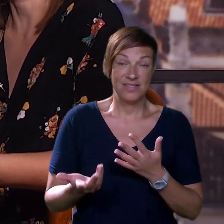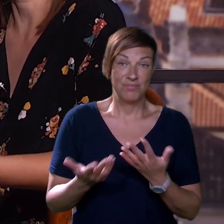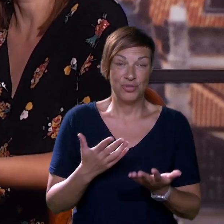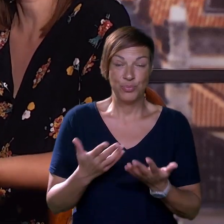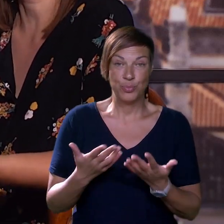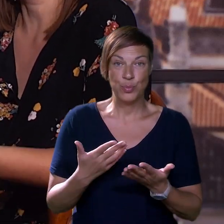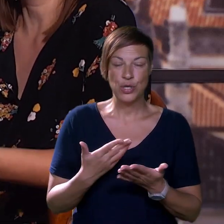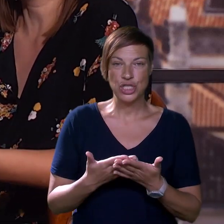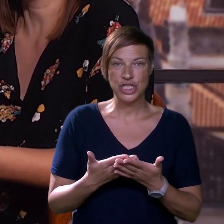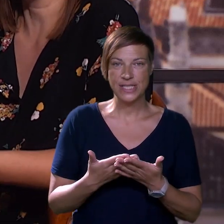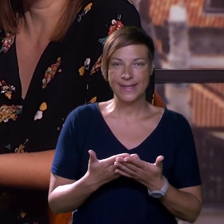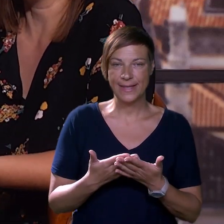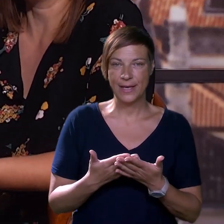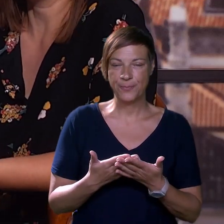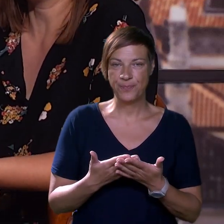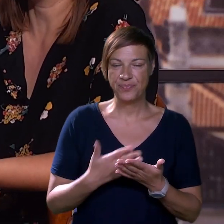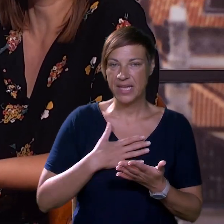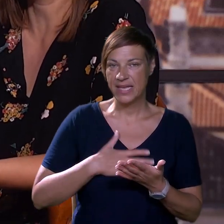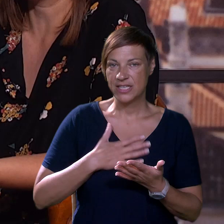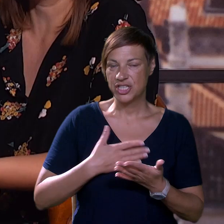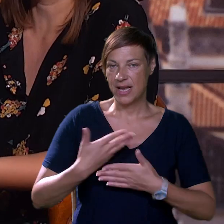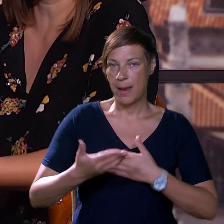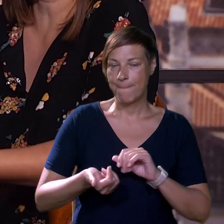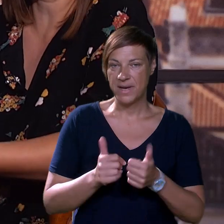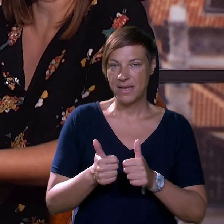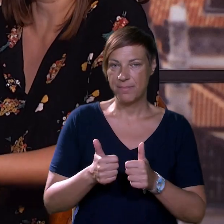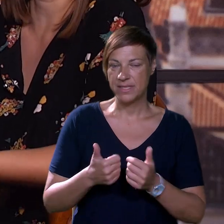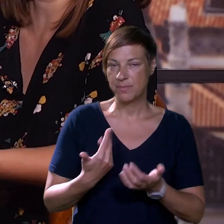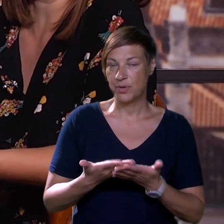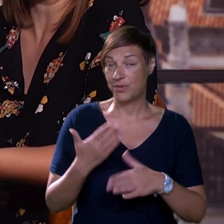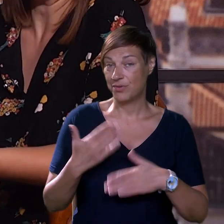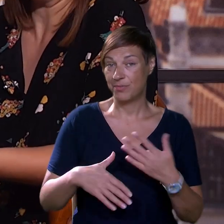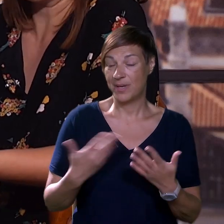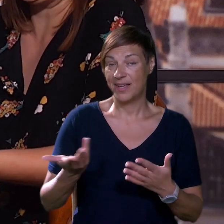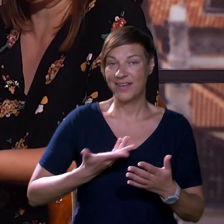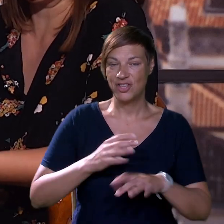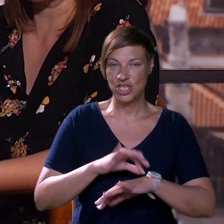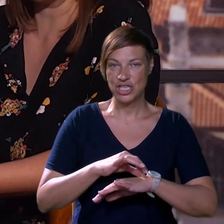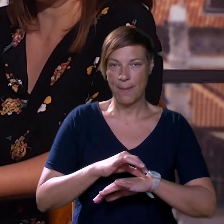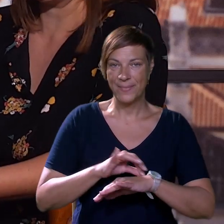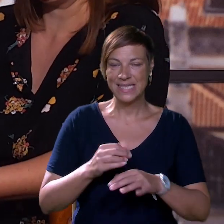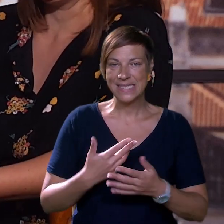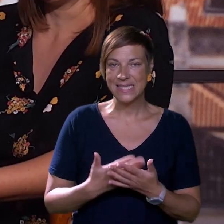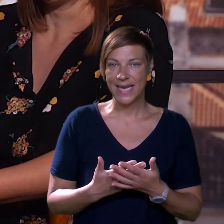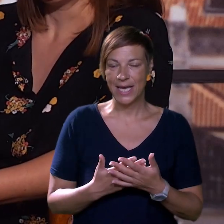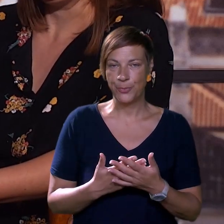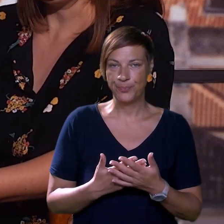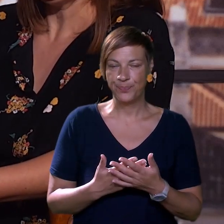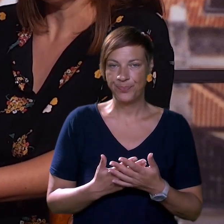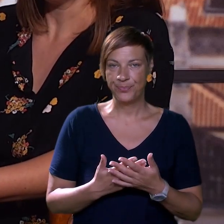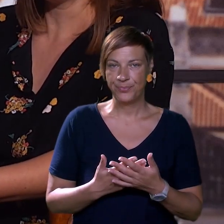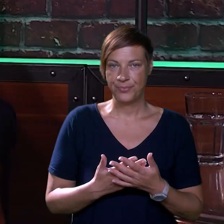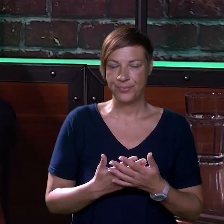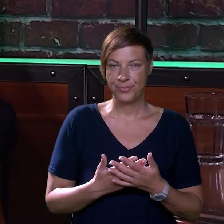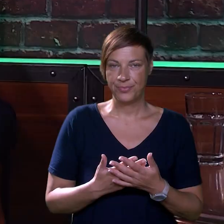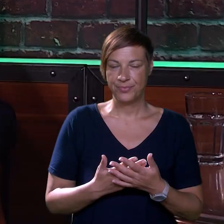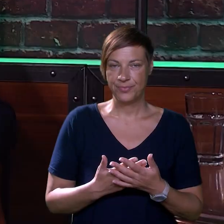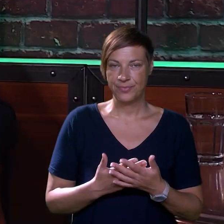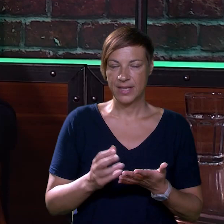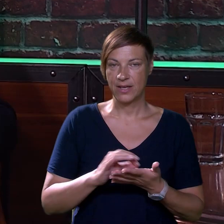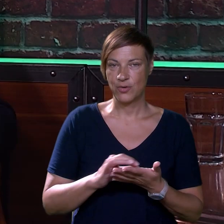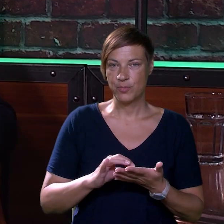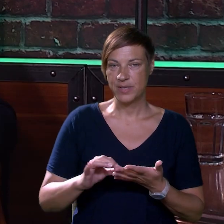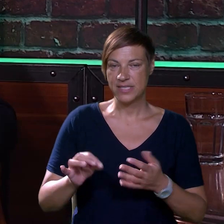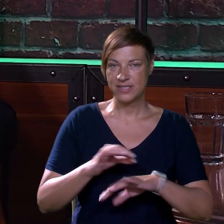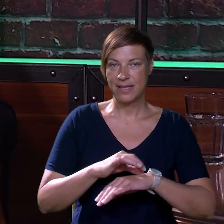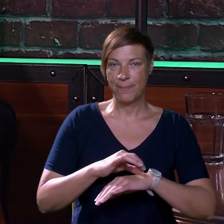možda tu nekakvi afinitet prije prema sportu, pa na kraju evo došla nekako medicina? Ili? Pa upisom